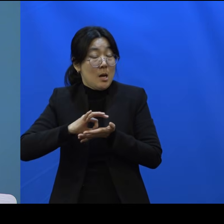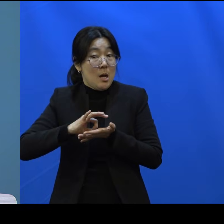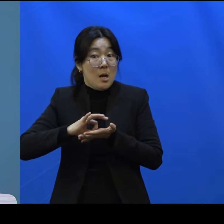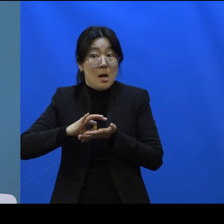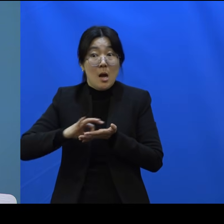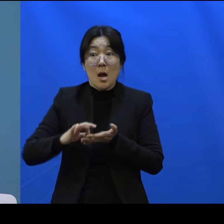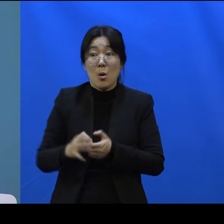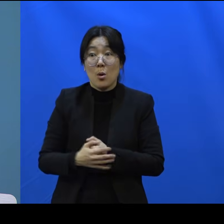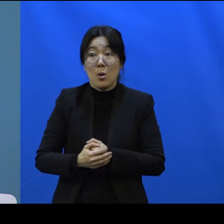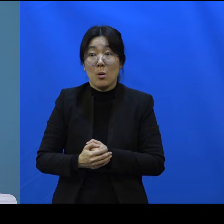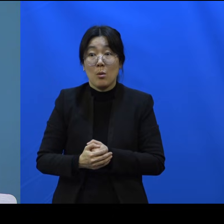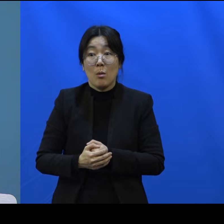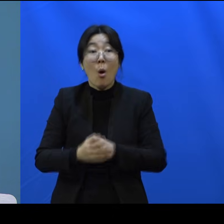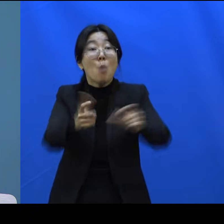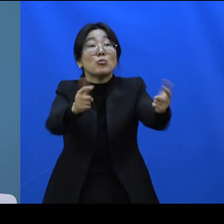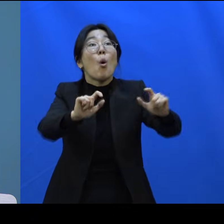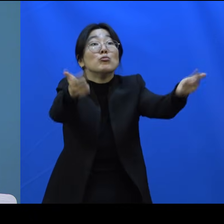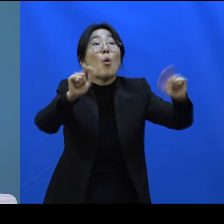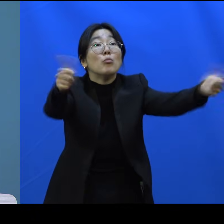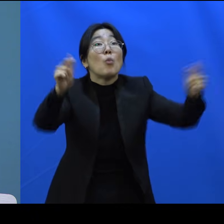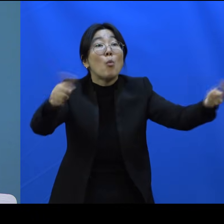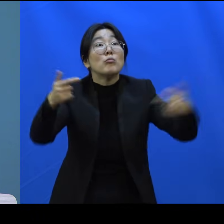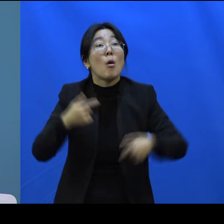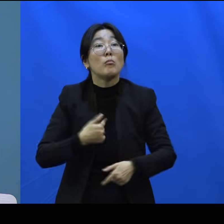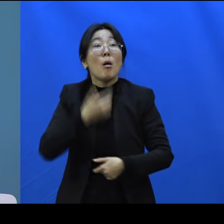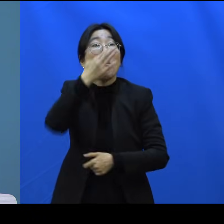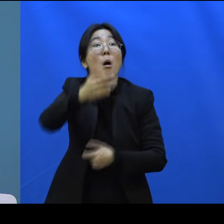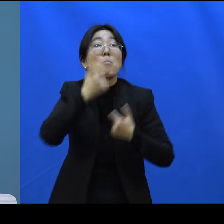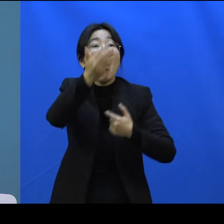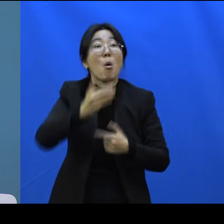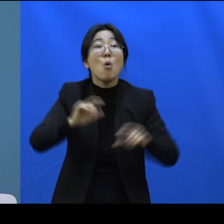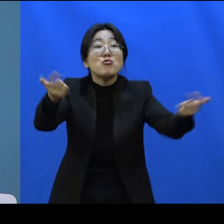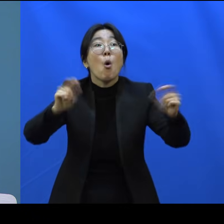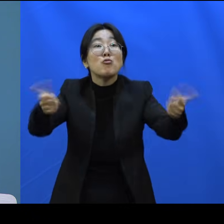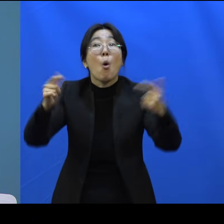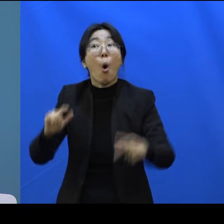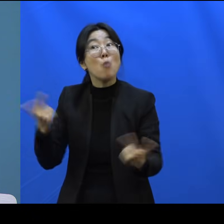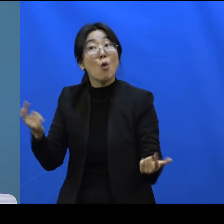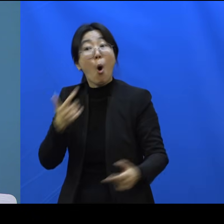합니까? 커버하는데 됩니까? 드러나죠.